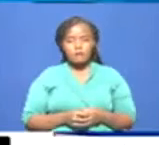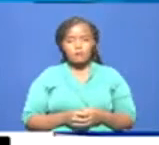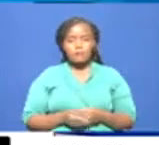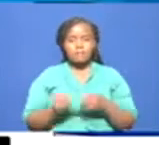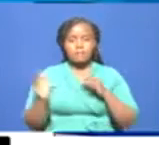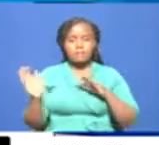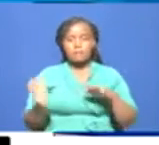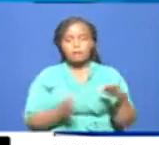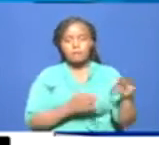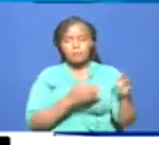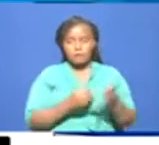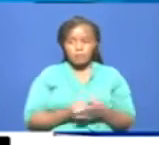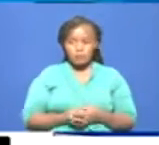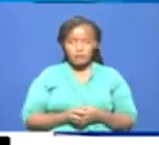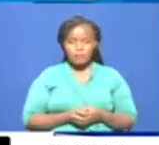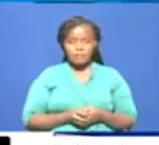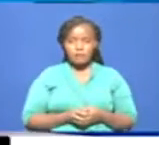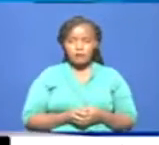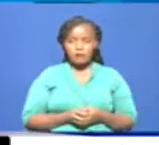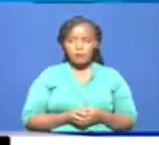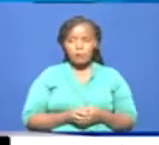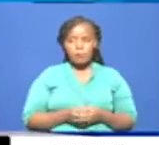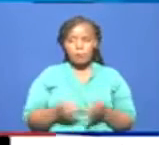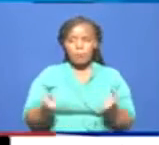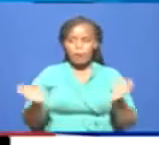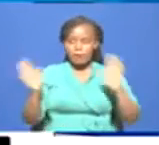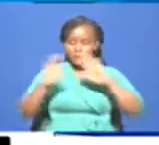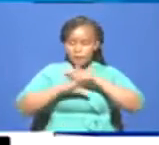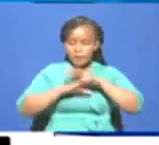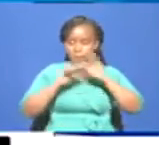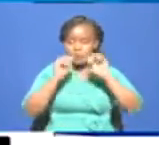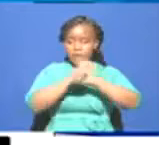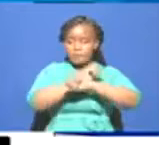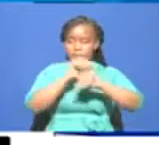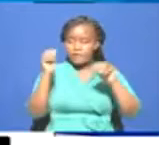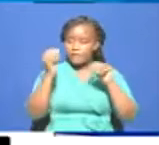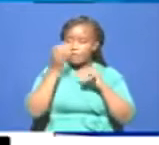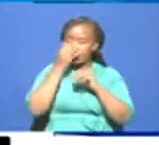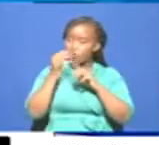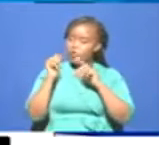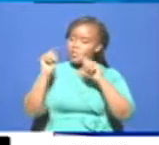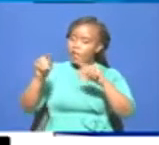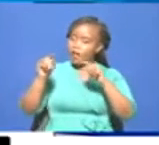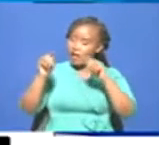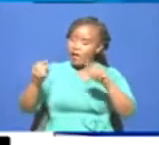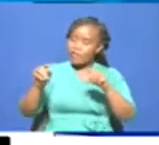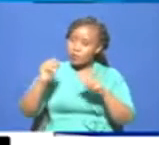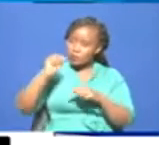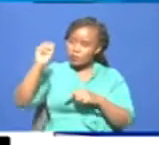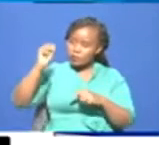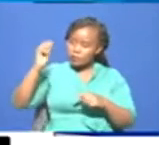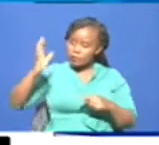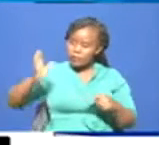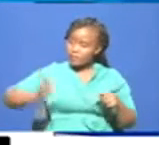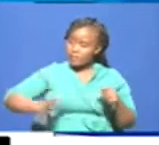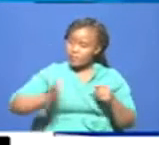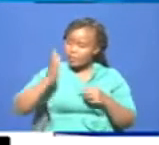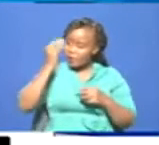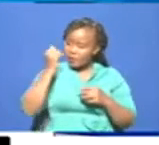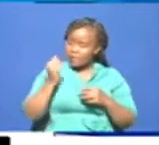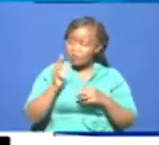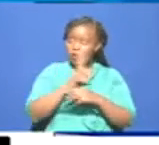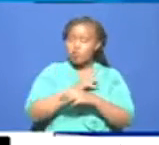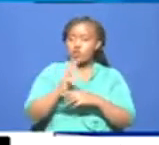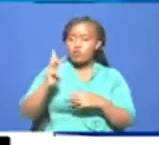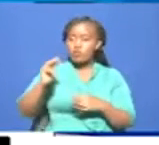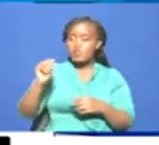Tuangazie siasa sasa, mtazamaji, na ni kwamba Naibu Rais William Ruto amewashutumu wanasiasa aliosema wanatumia msitu wa Mau kama